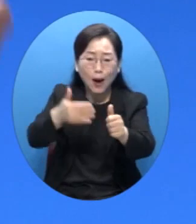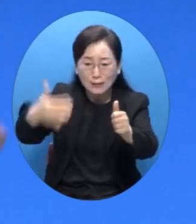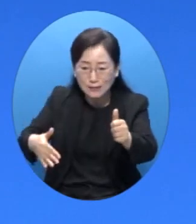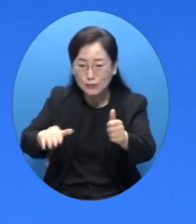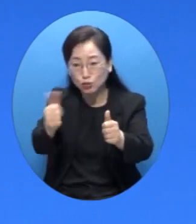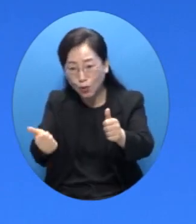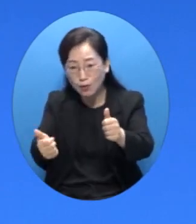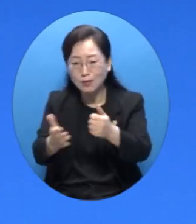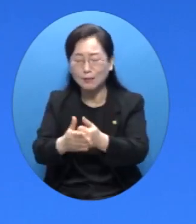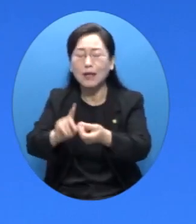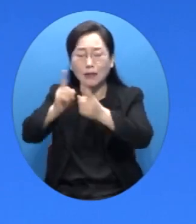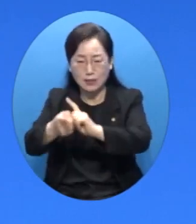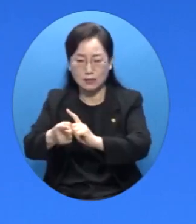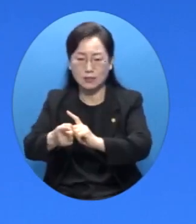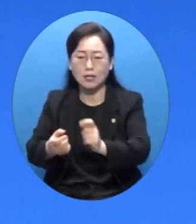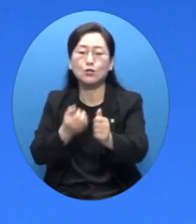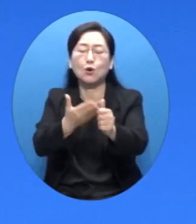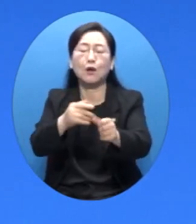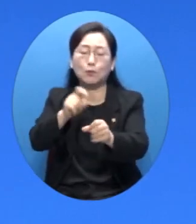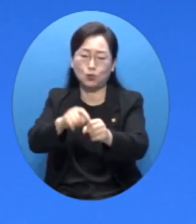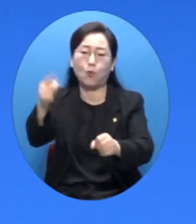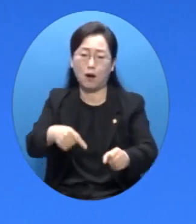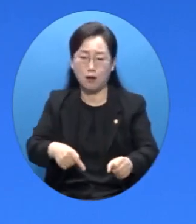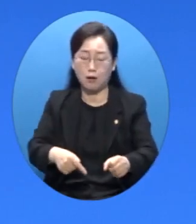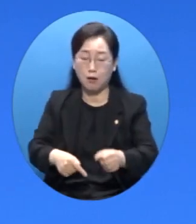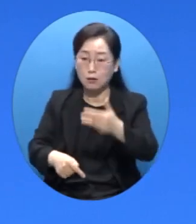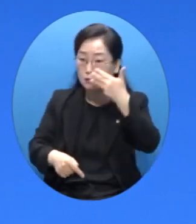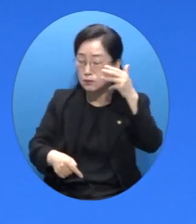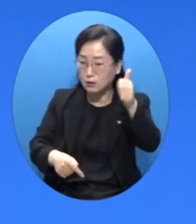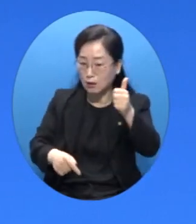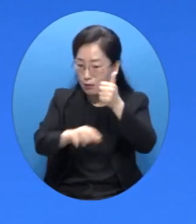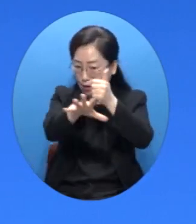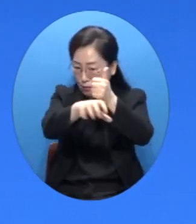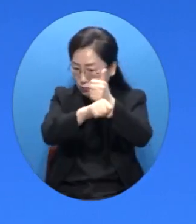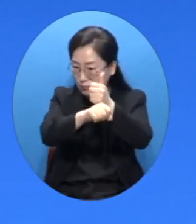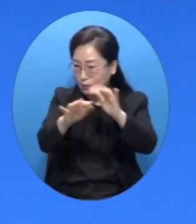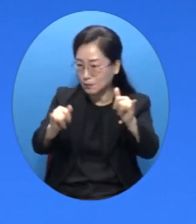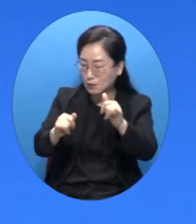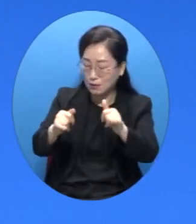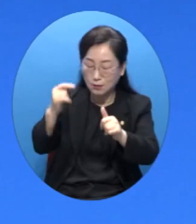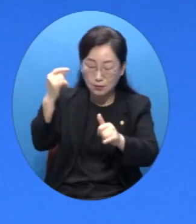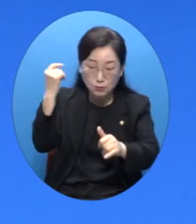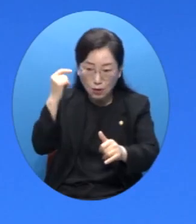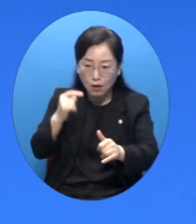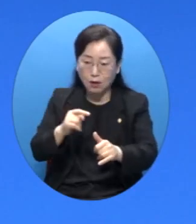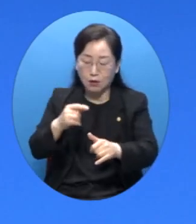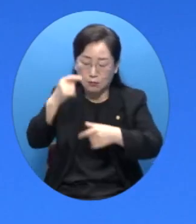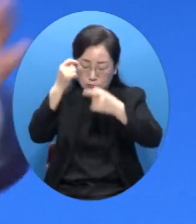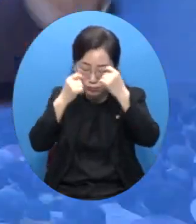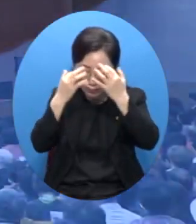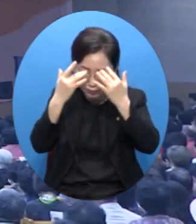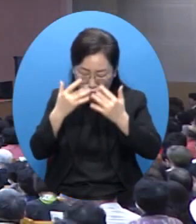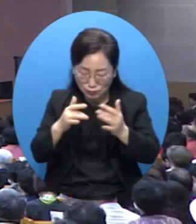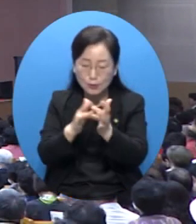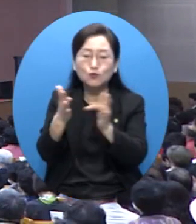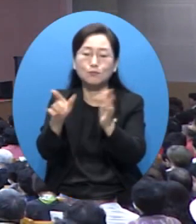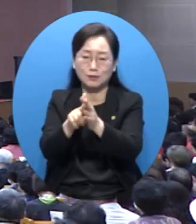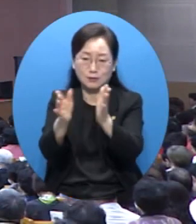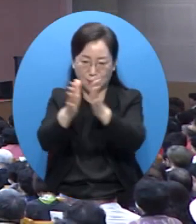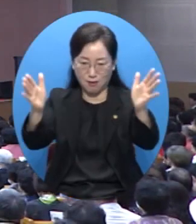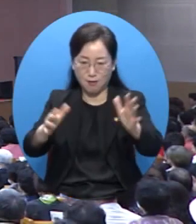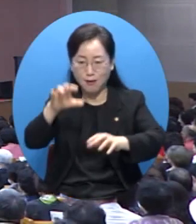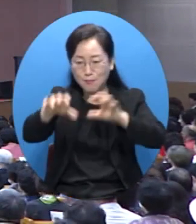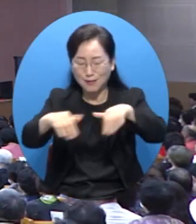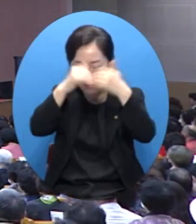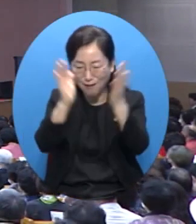말씀을 전하러 왔습니다. 이 말을 듣자 추장이야 모두가 눈물을 흘리고 그들이 그곳에서 예수님을 영접해 온 마을이 다 변화돼서